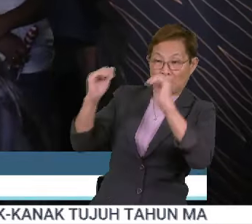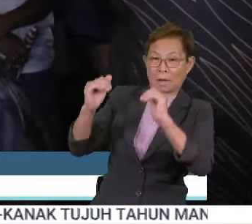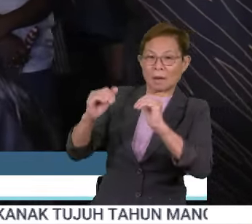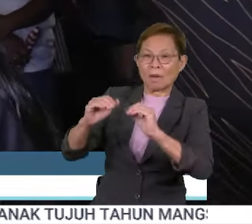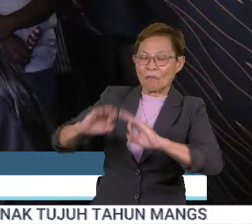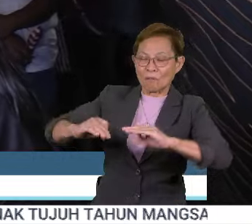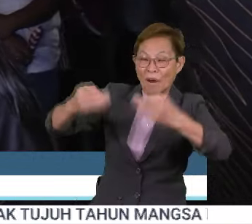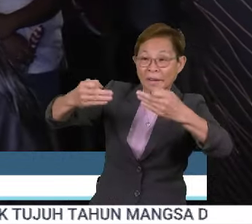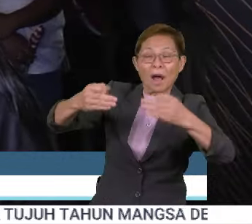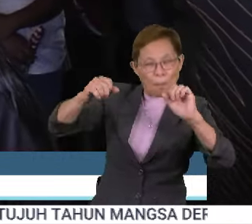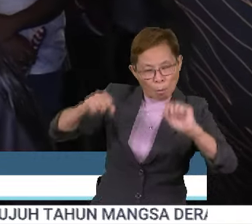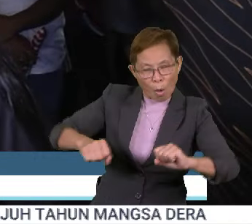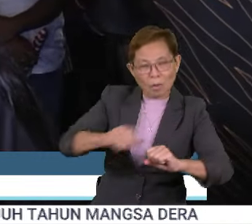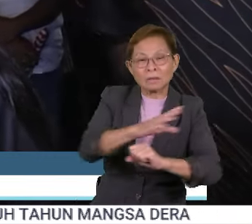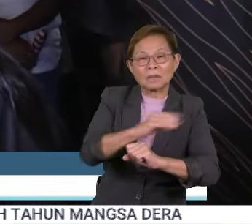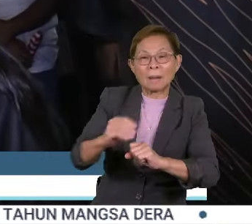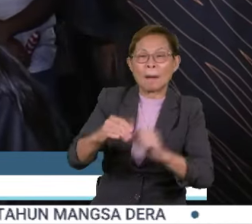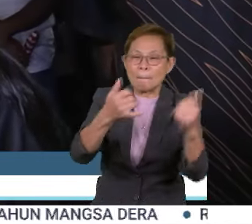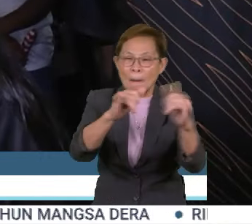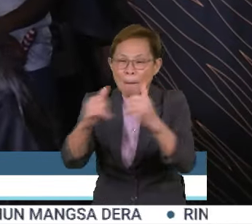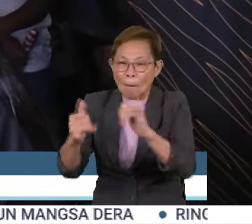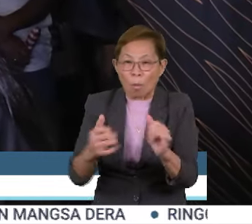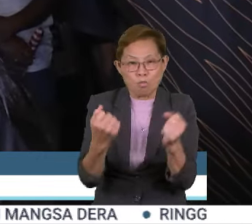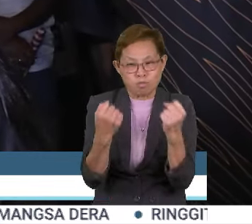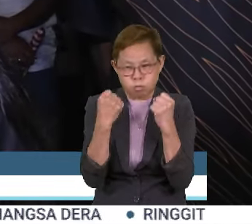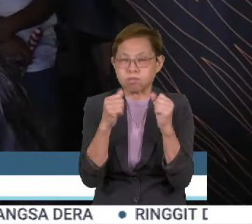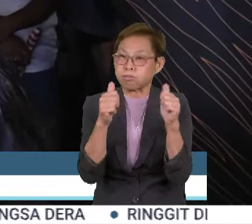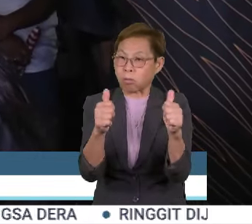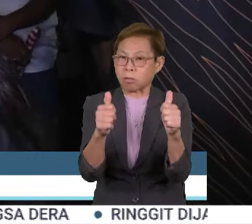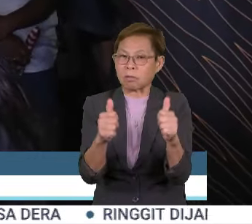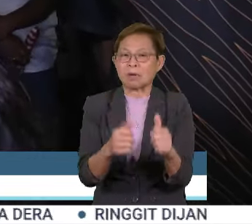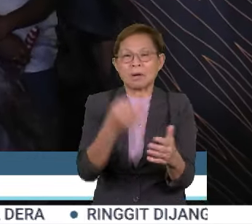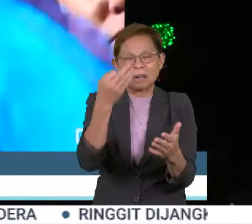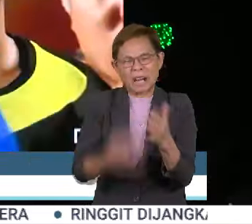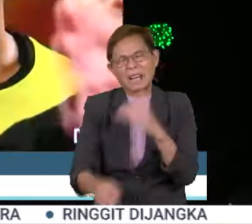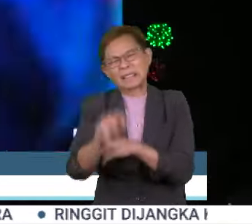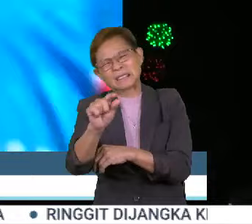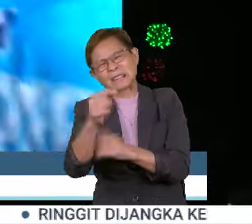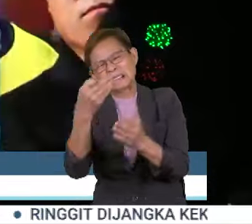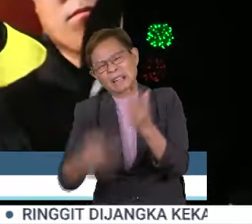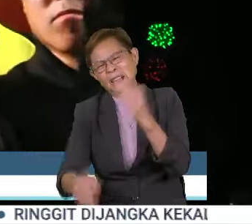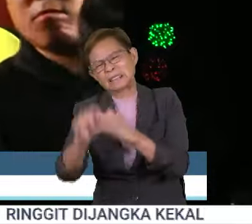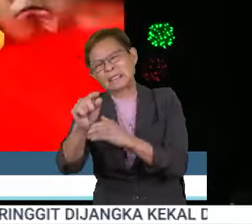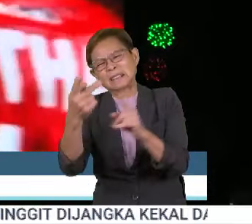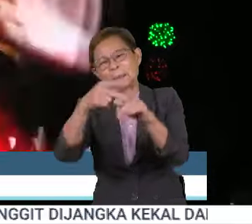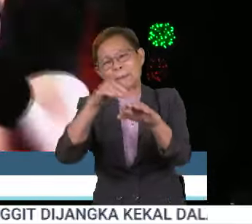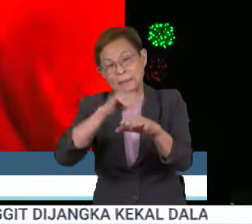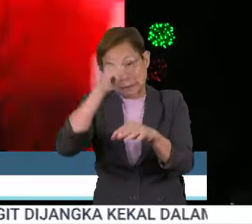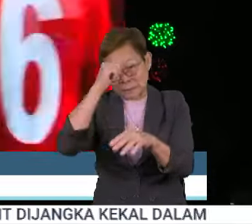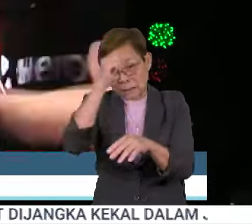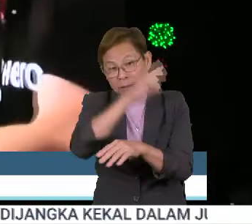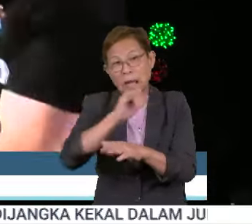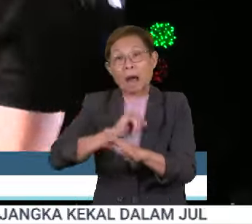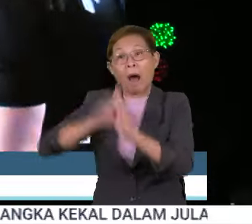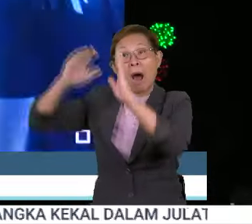Ahe dan memainkan permainan Yang kuatlah sikit saja kepada India dan